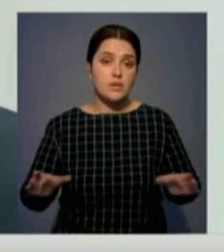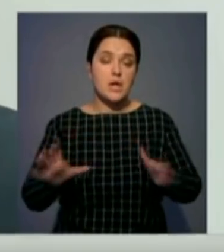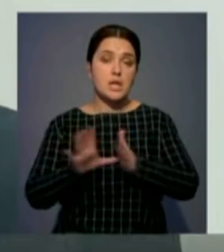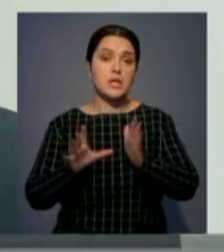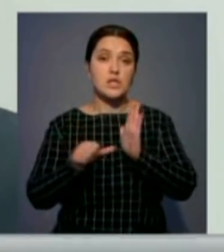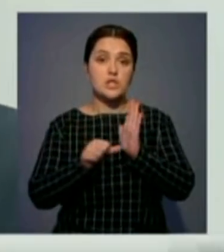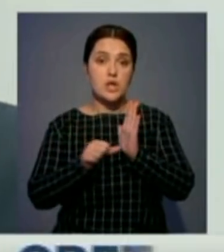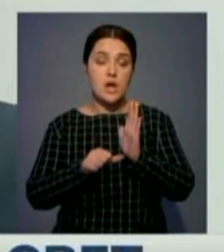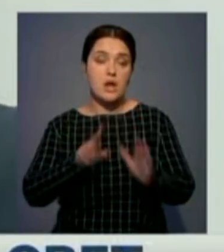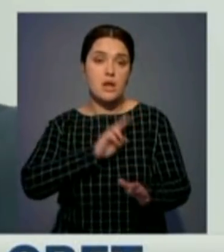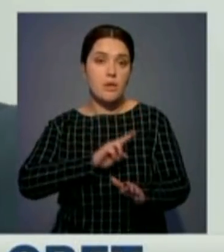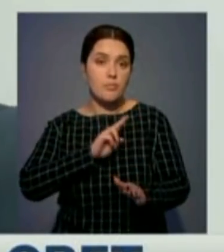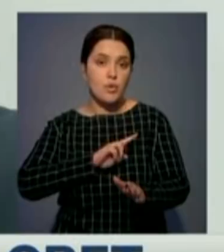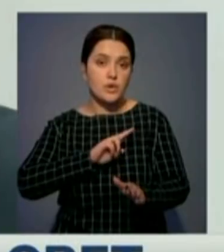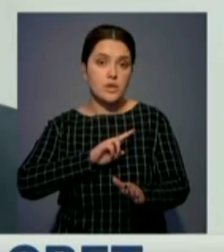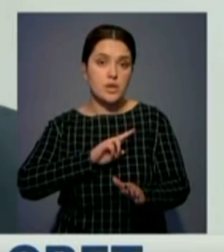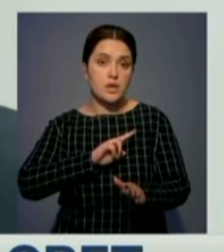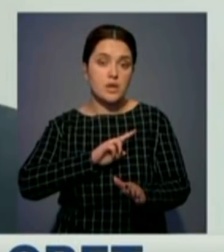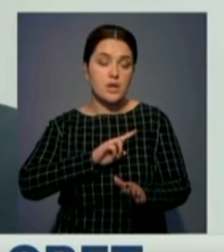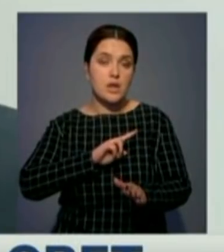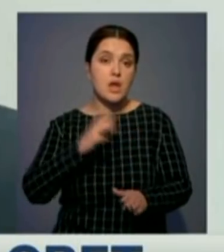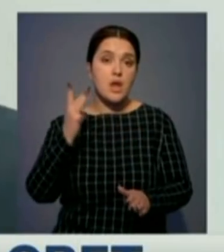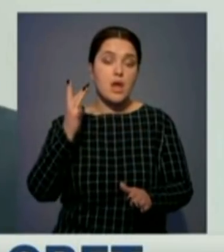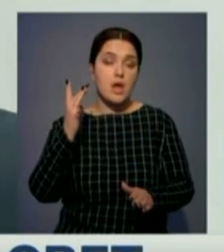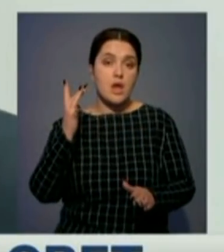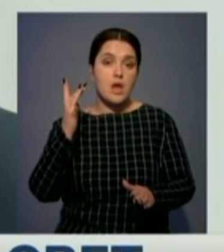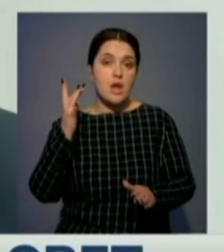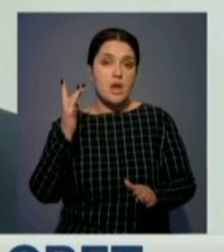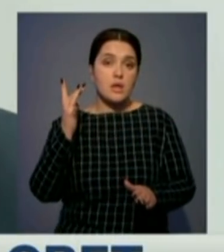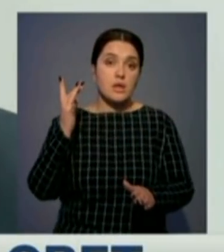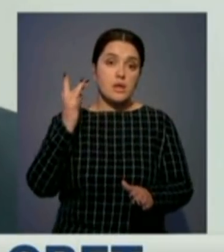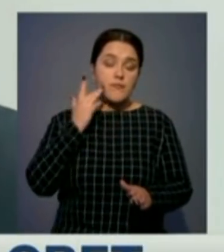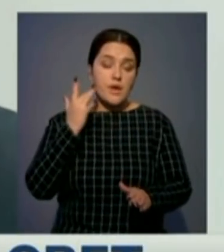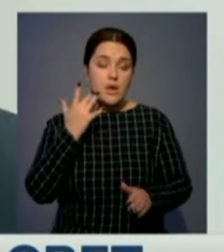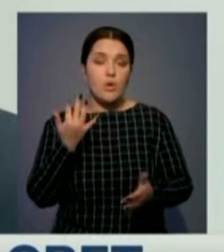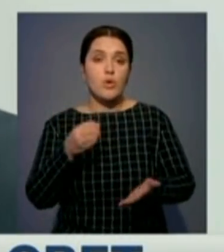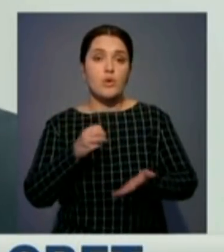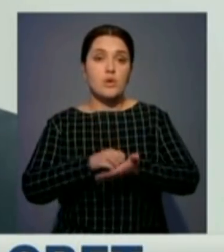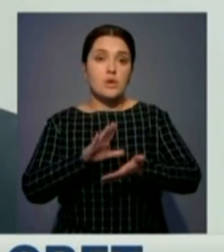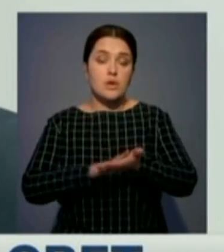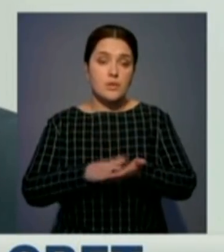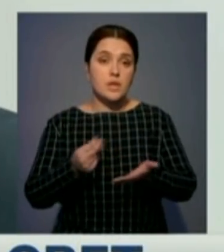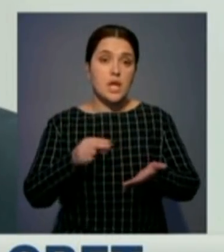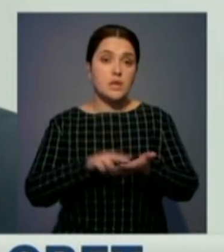работа никогда при заслушивании утверждение тарифов, она нигде